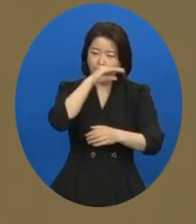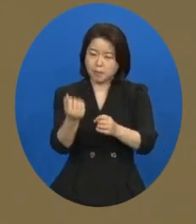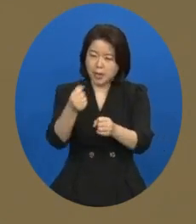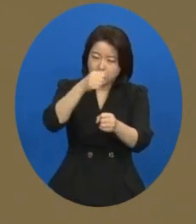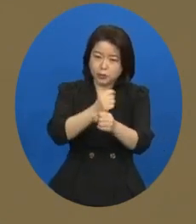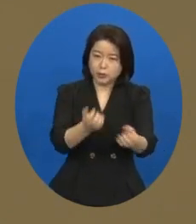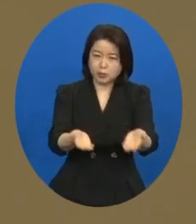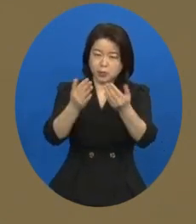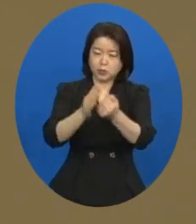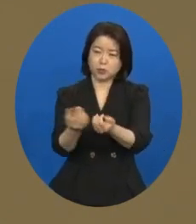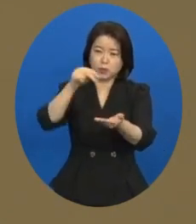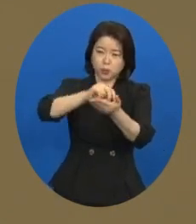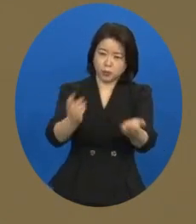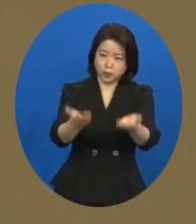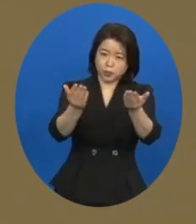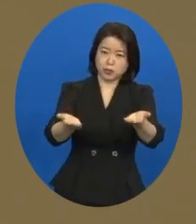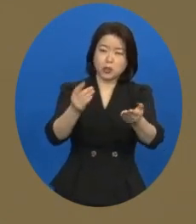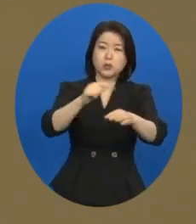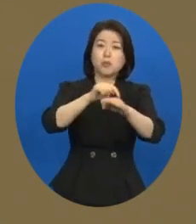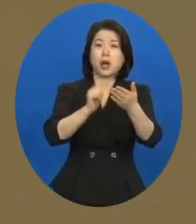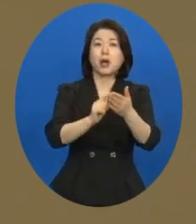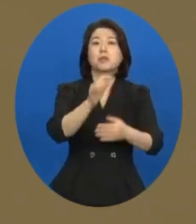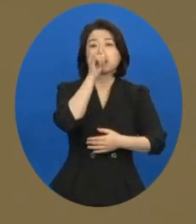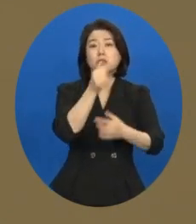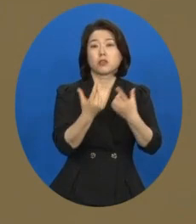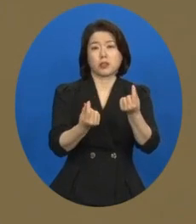바로잡아주고 세워주려고 하는 마음이 있는 거예요.